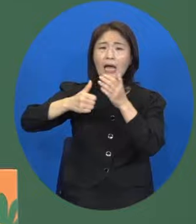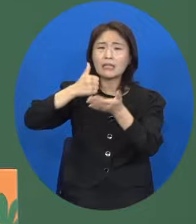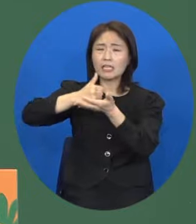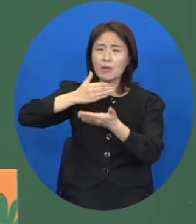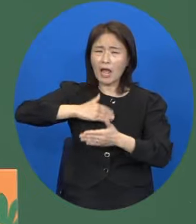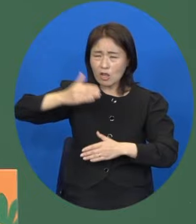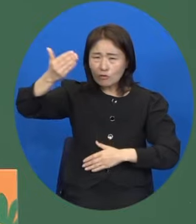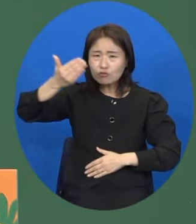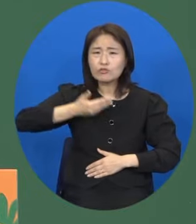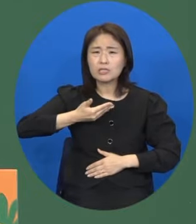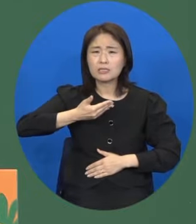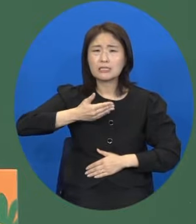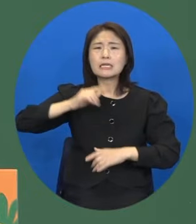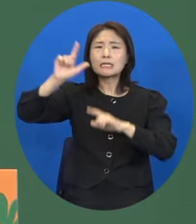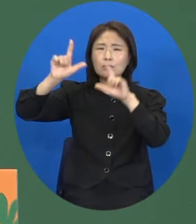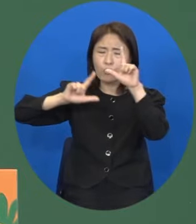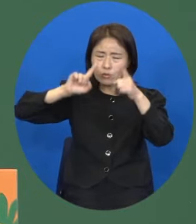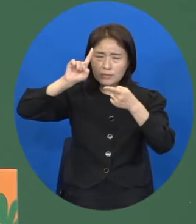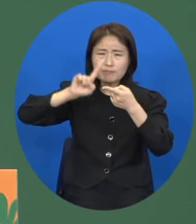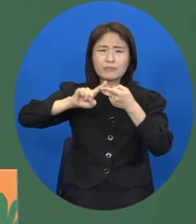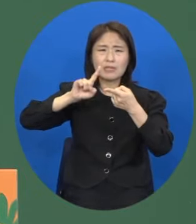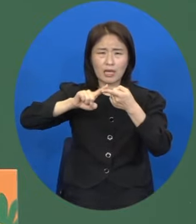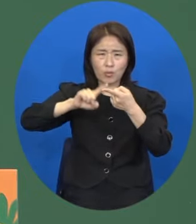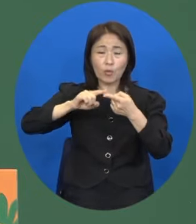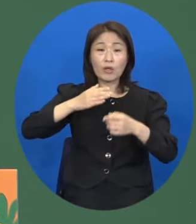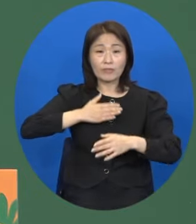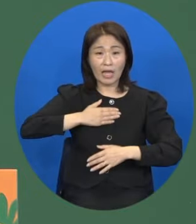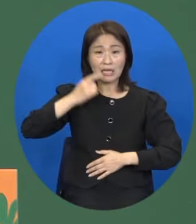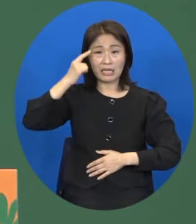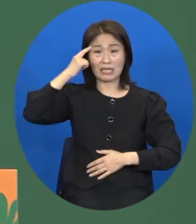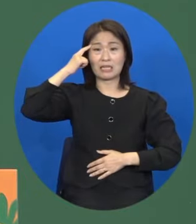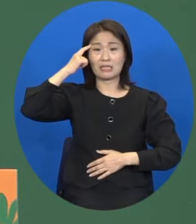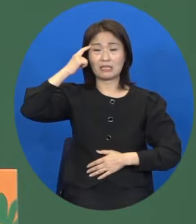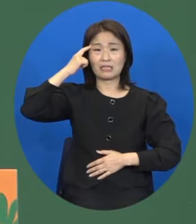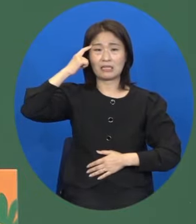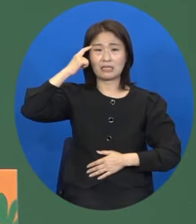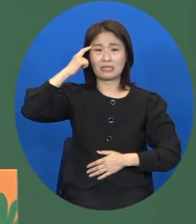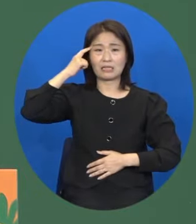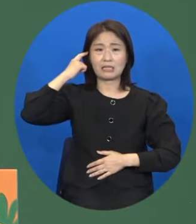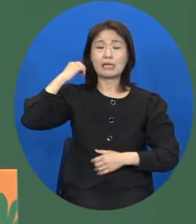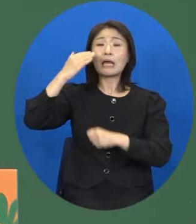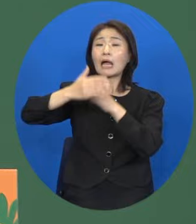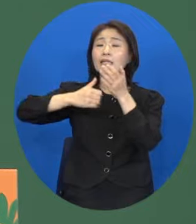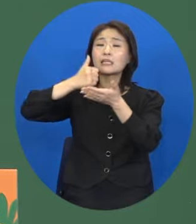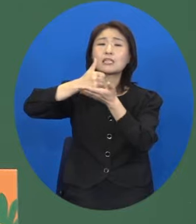계시의 말씀을 듣고 보고 깨달을 수 있는 하나님